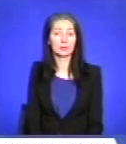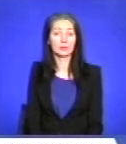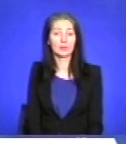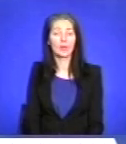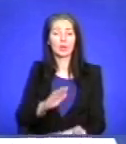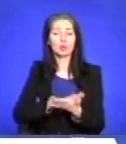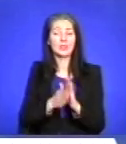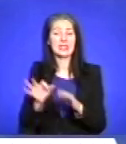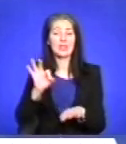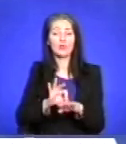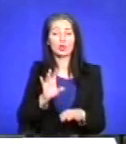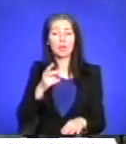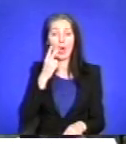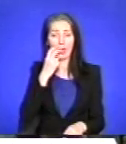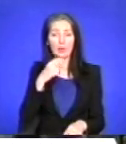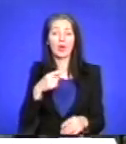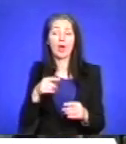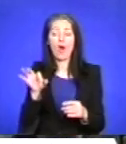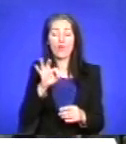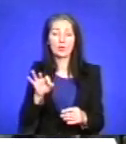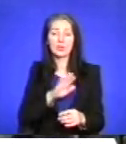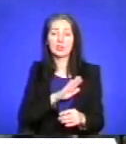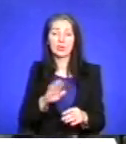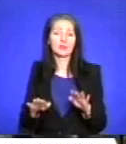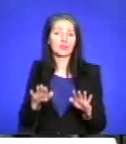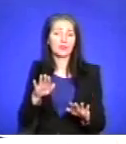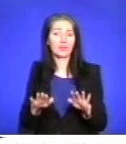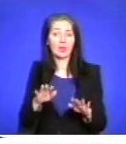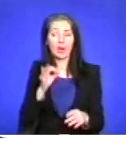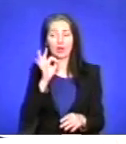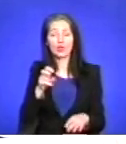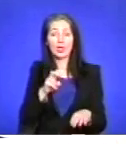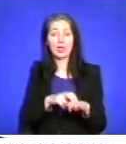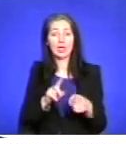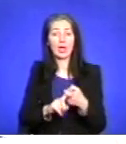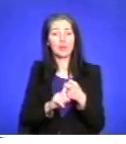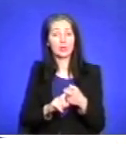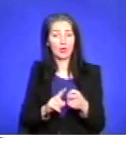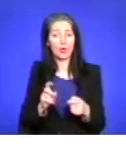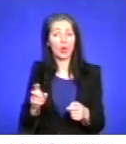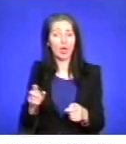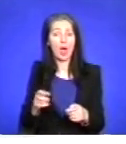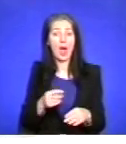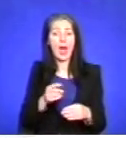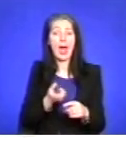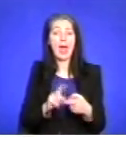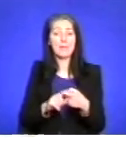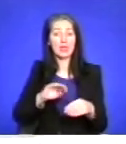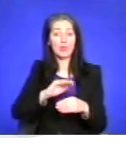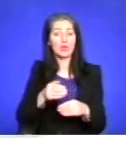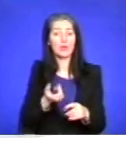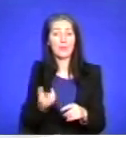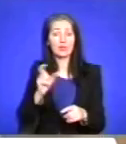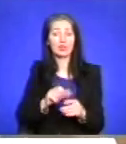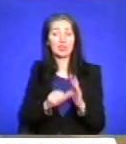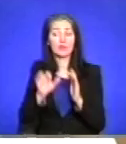Ситуація із захворюваністю на грип в області нестійка, кажуть лікарі-епідеміологи. Епідпоріг перевищено на 60%. Щоб берегтися